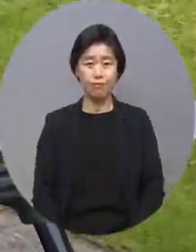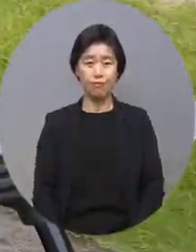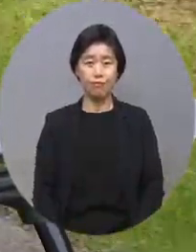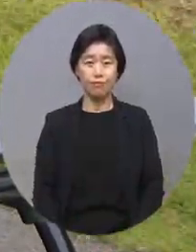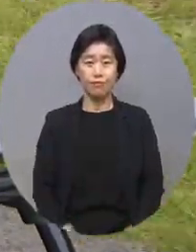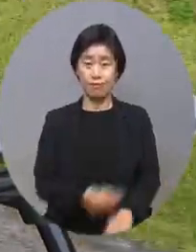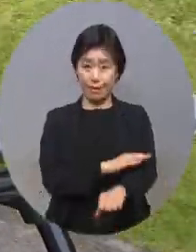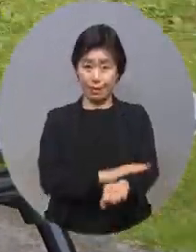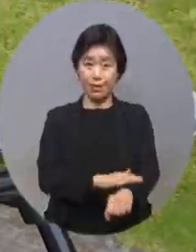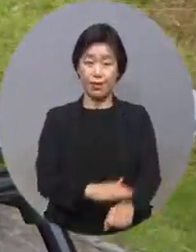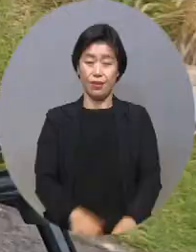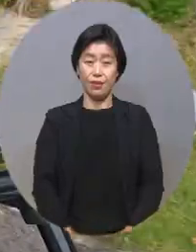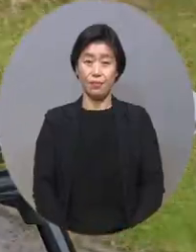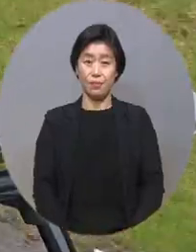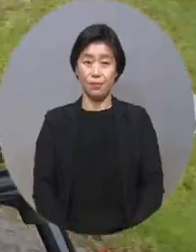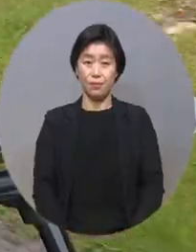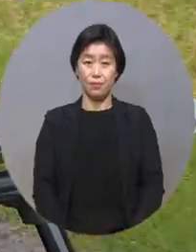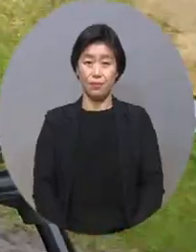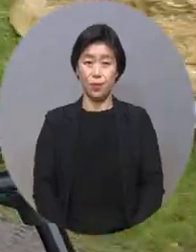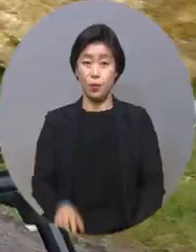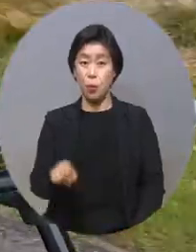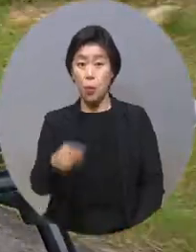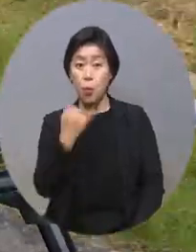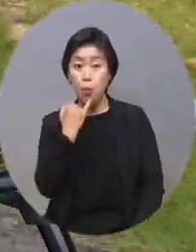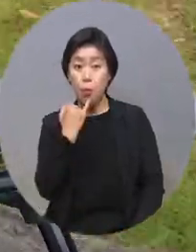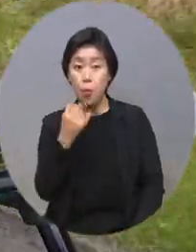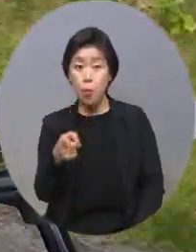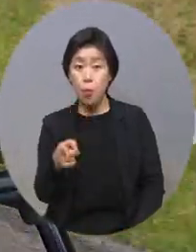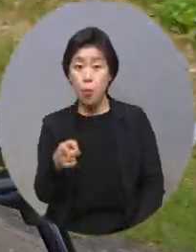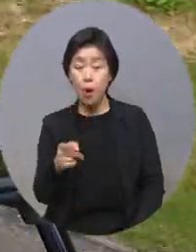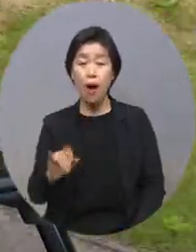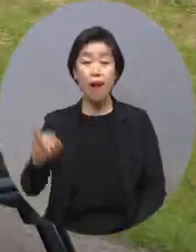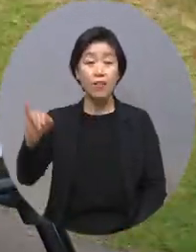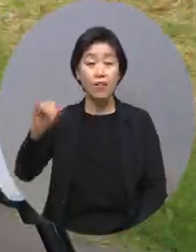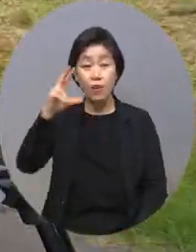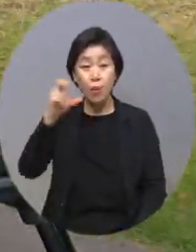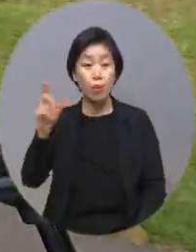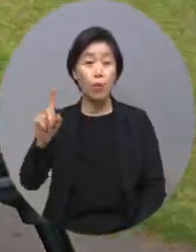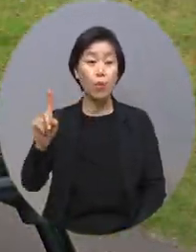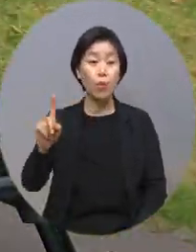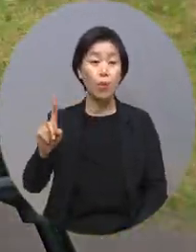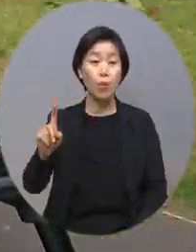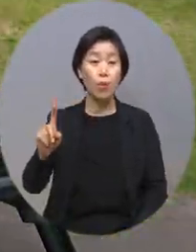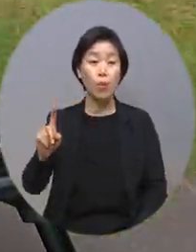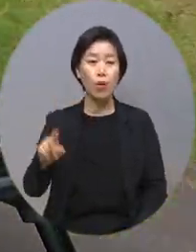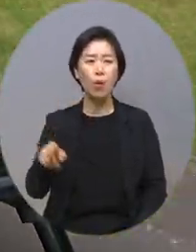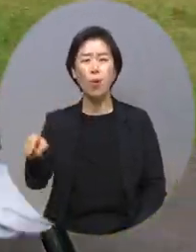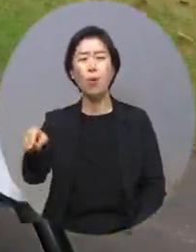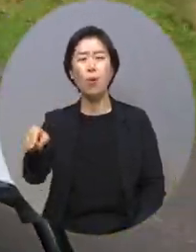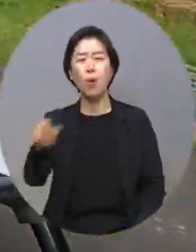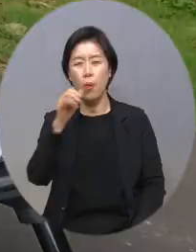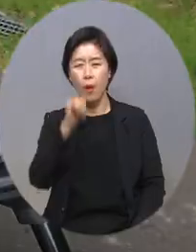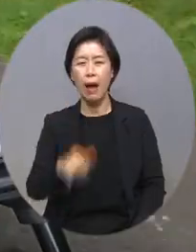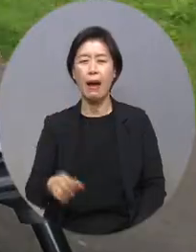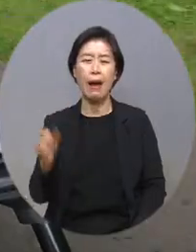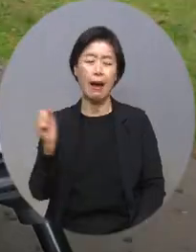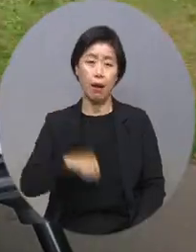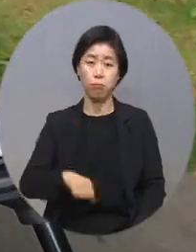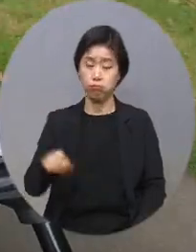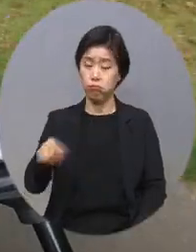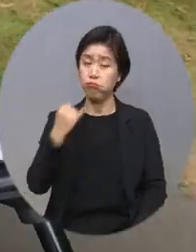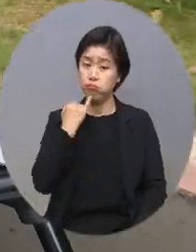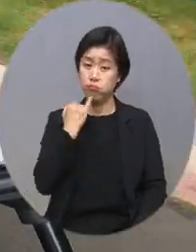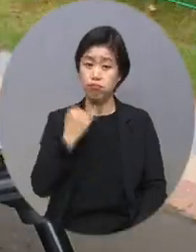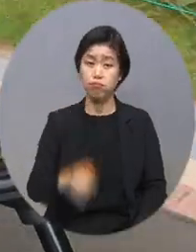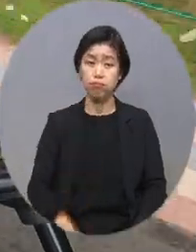맞아. 저것도 어 괜찮다. 잘했어 잘했어. 형상 언니는 전이다. 완전 언니는 좋네. 어딨어? 내 거 여기 했지. 아 여기 아 언니도